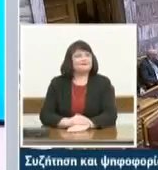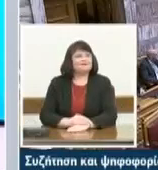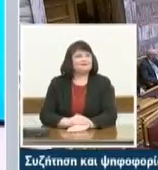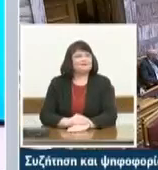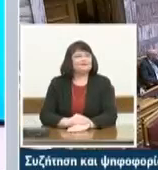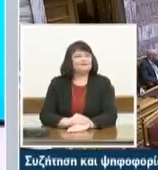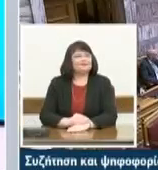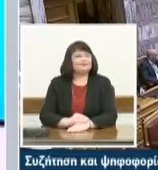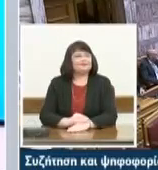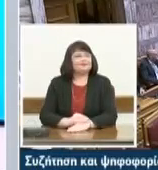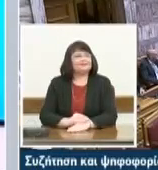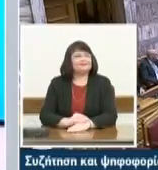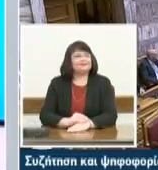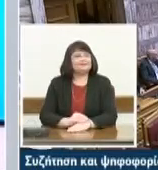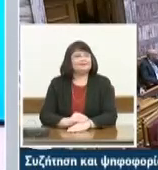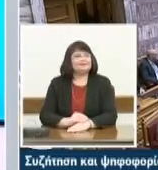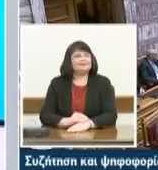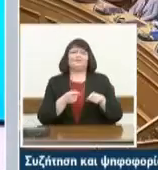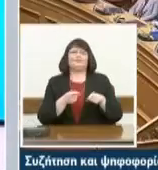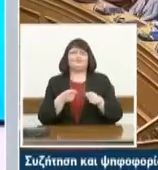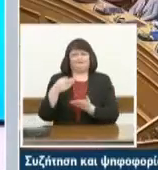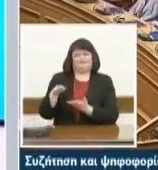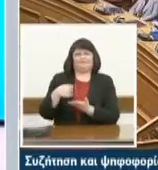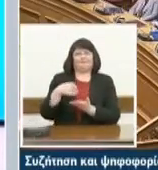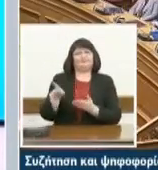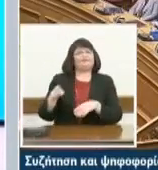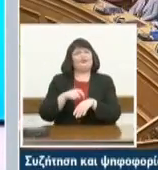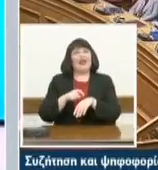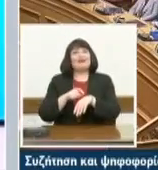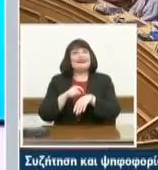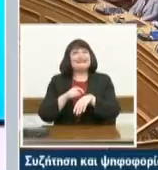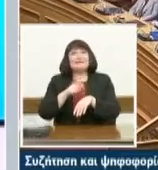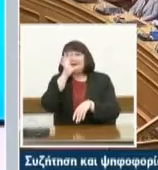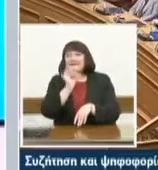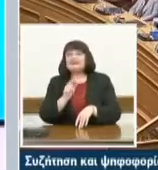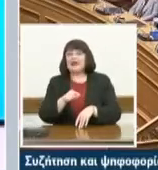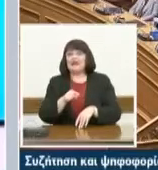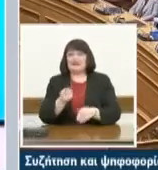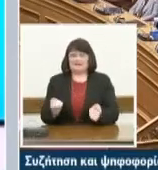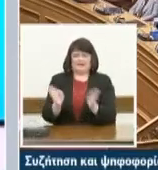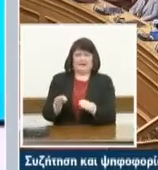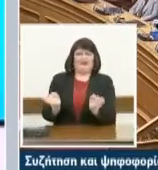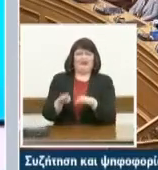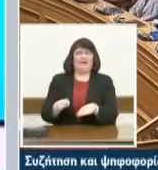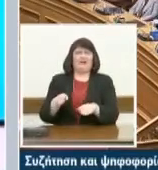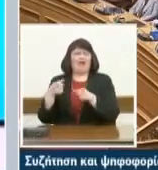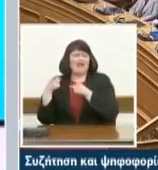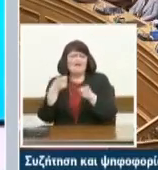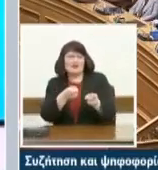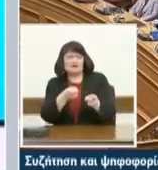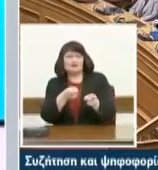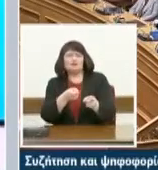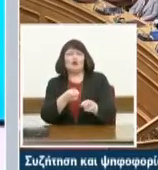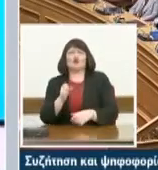Ναι, νομίζω. Δημιούργησε αυτό... μία αναταραχή, είναι η αλήθεια, κύριε Σταμάτη, γενικότερα. Αυτό διαψεύστηκε από τον κύριο Ρωμανού, τον διευθυντή τύπου της Νέας